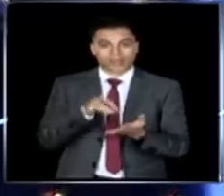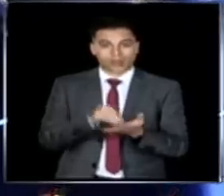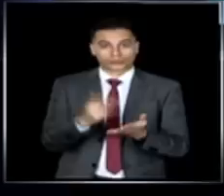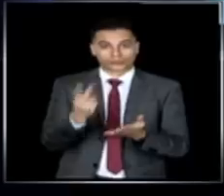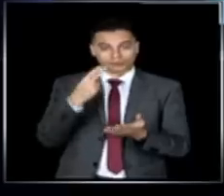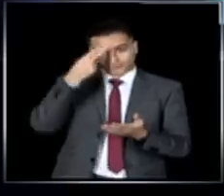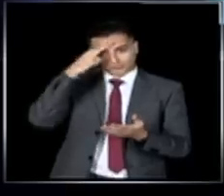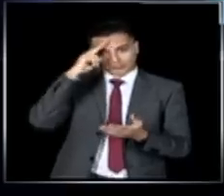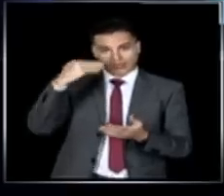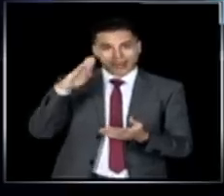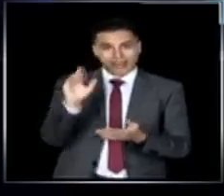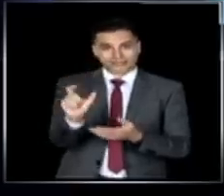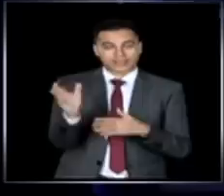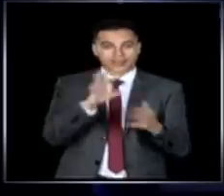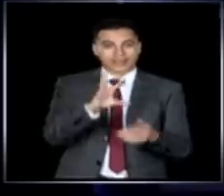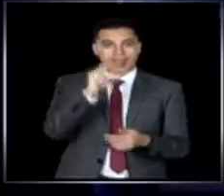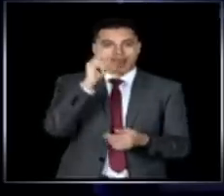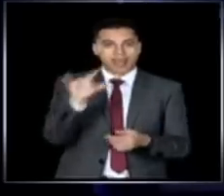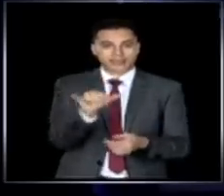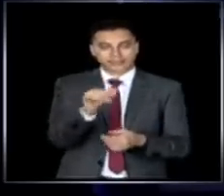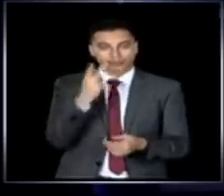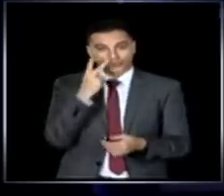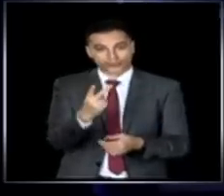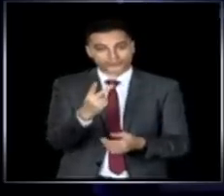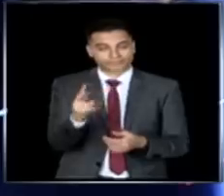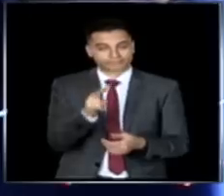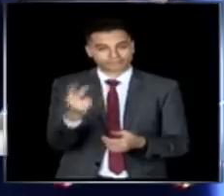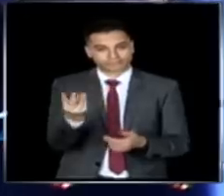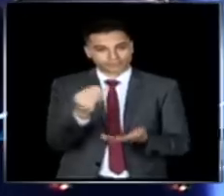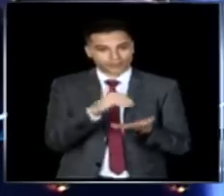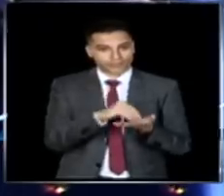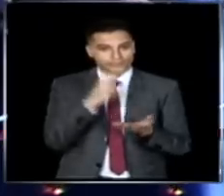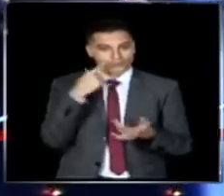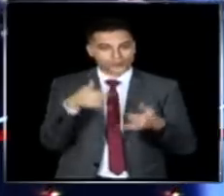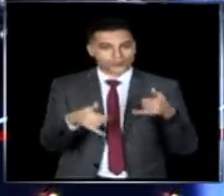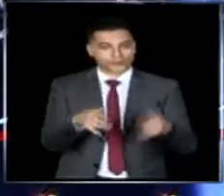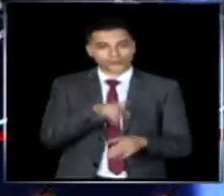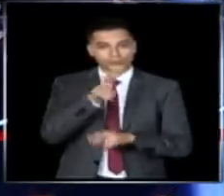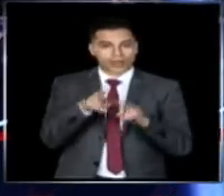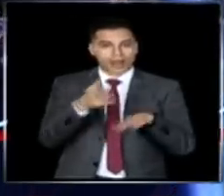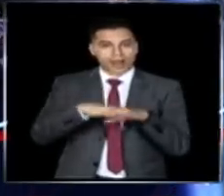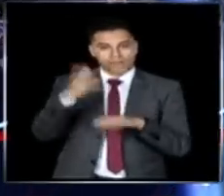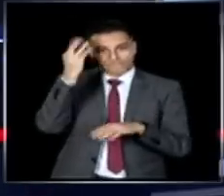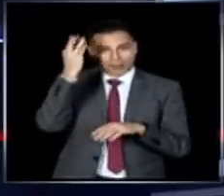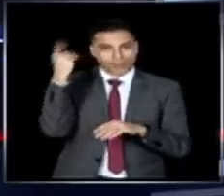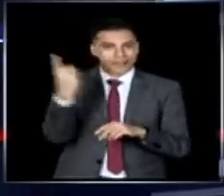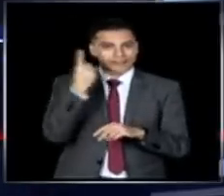2 حسن عروس وهادي أحمد. هادي أحمد وحسن عروس. وسؤال في المعلومات